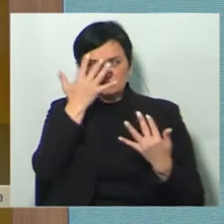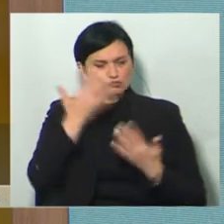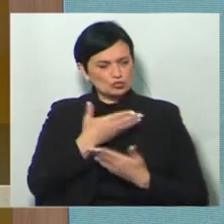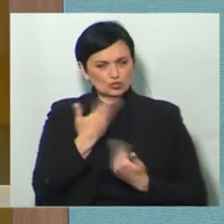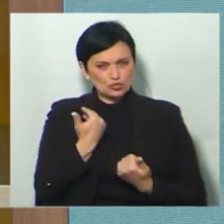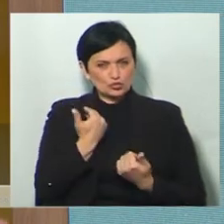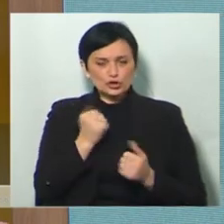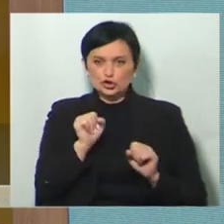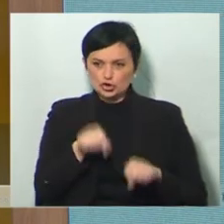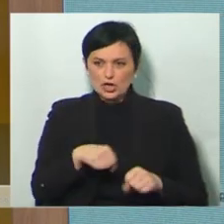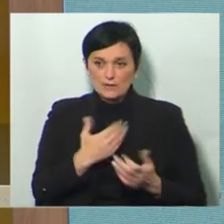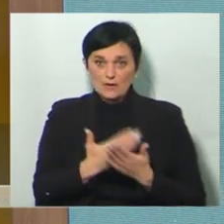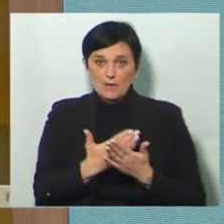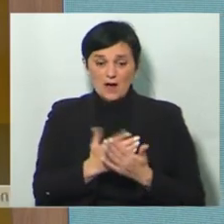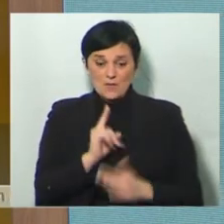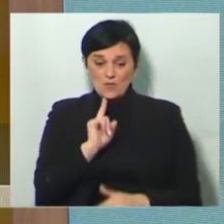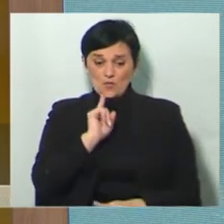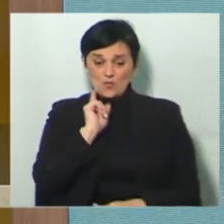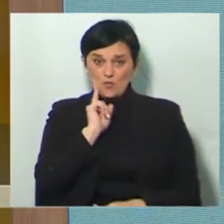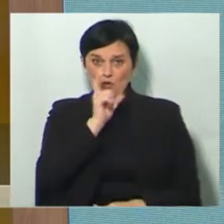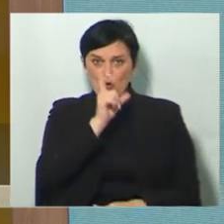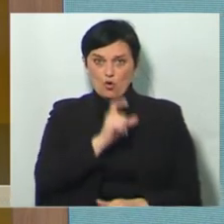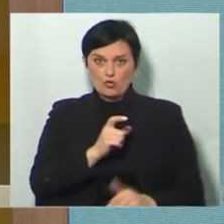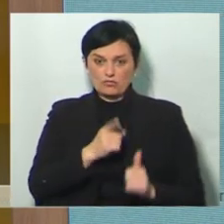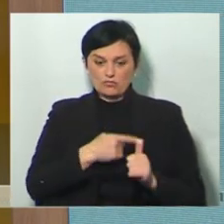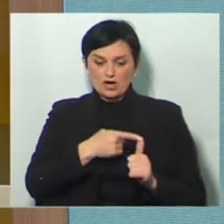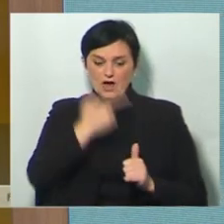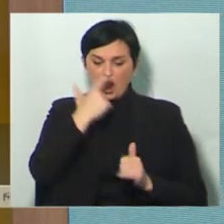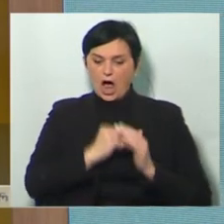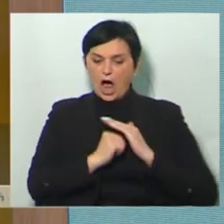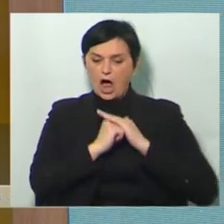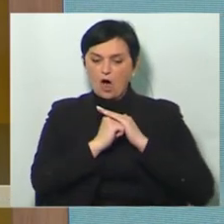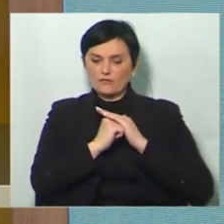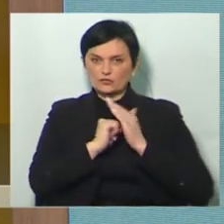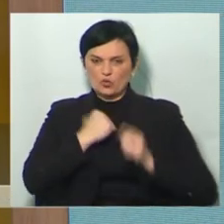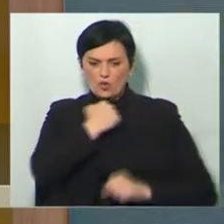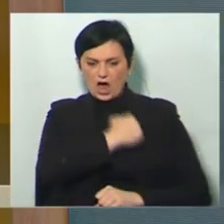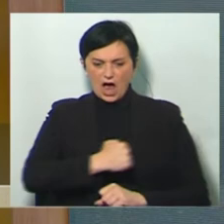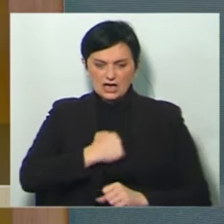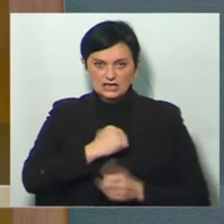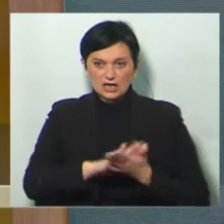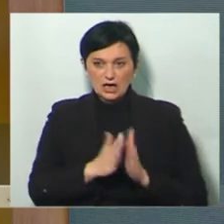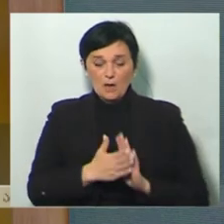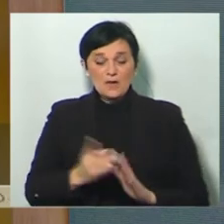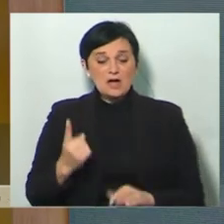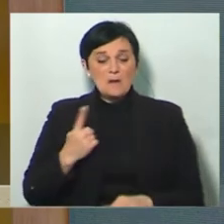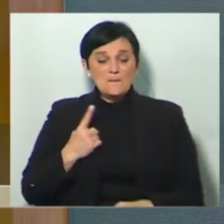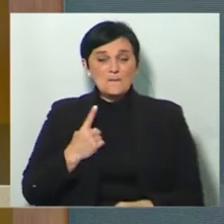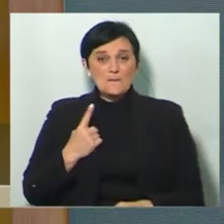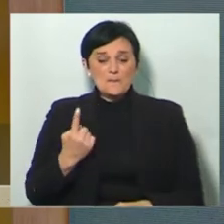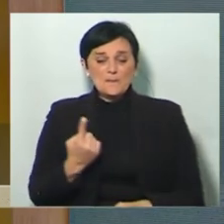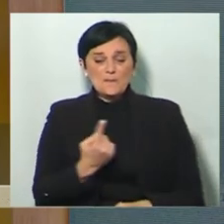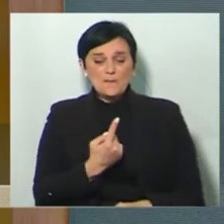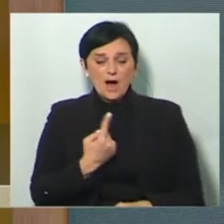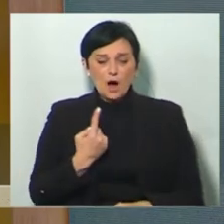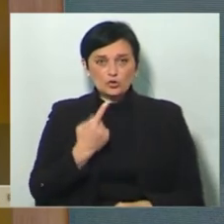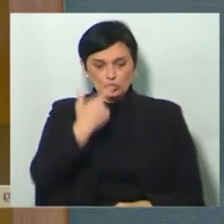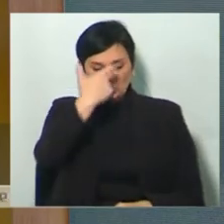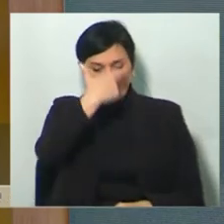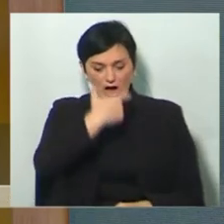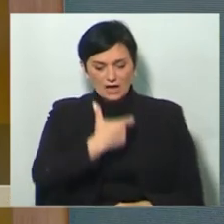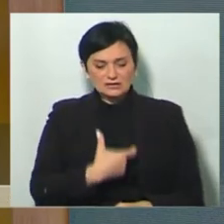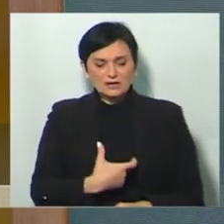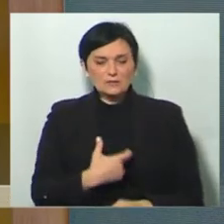შეიძლება მაგალითად მუზარდში ავტოაგრესია განაპირობოს, მარტოობა რომელიც ადამიანის